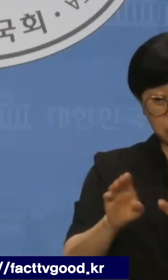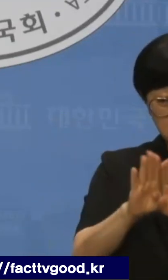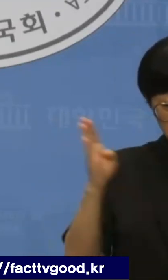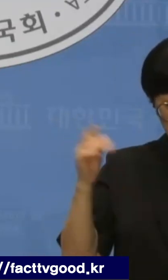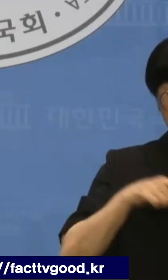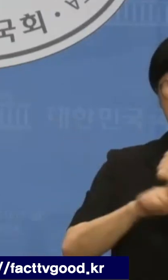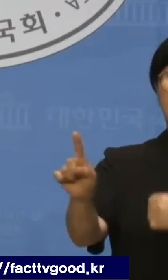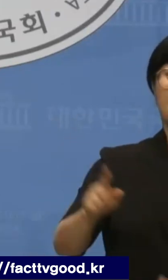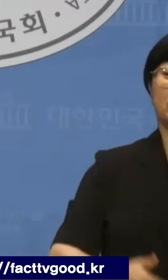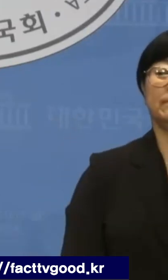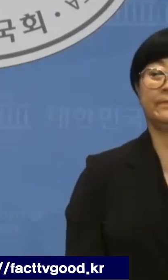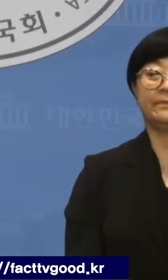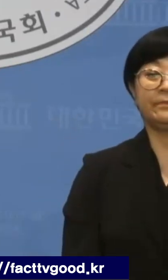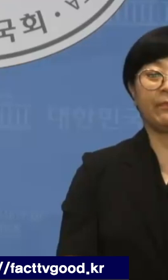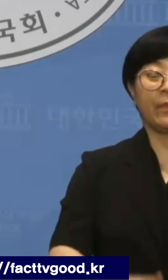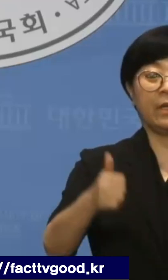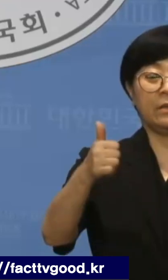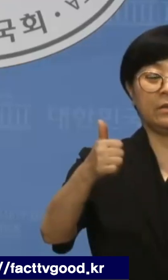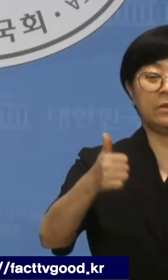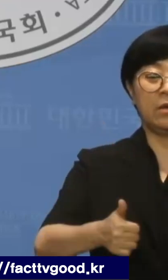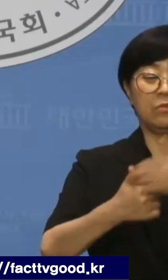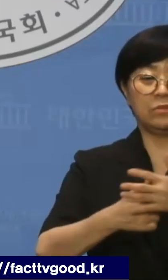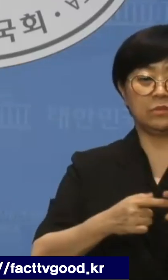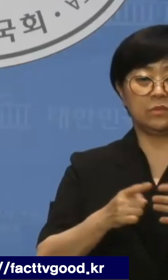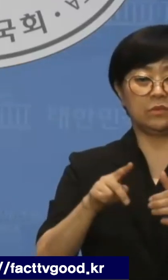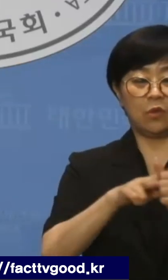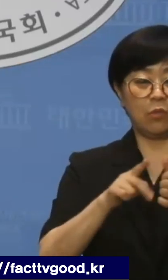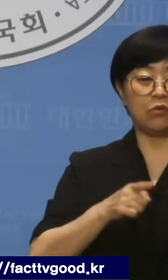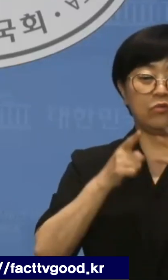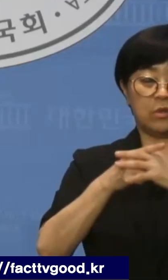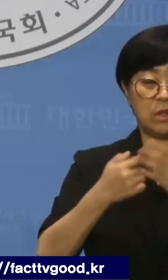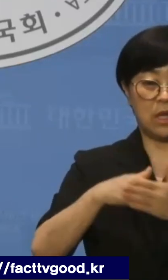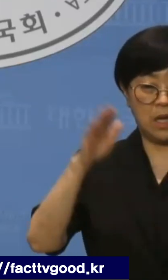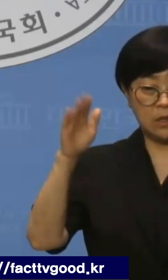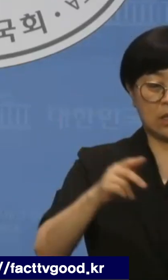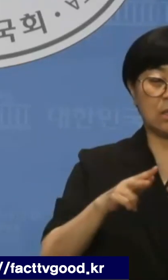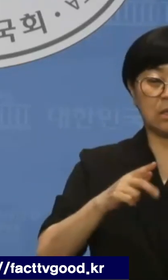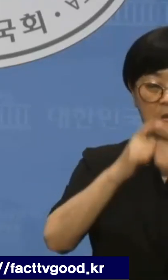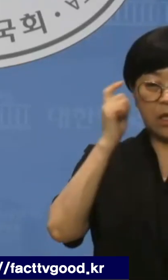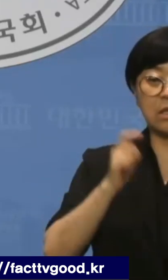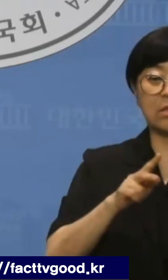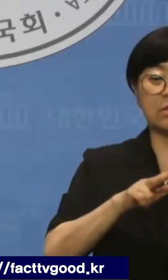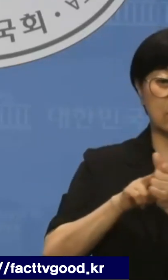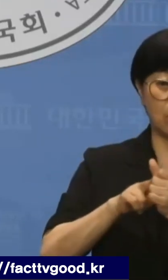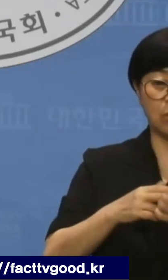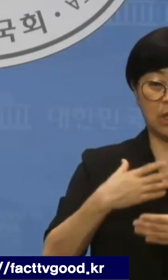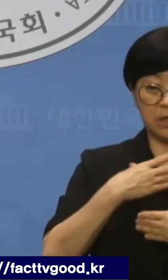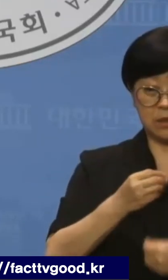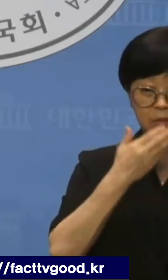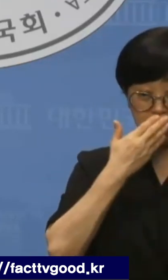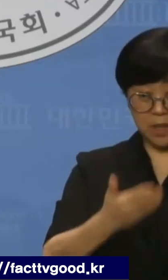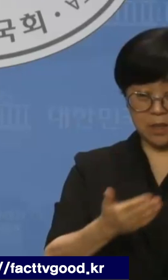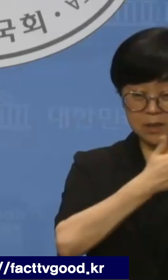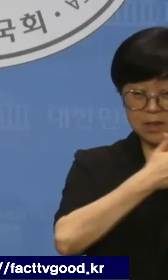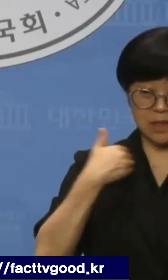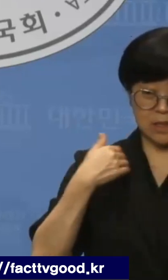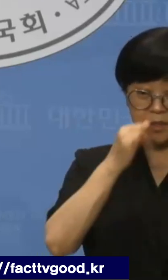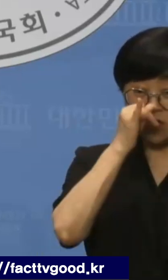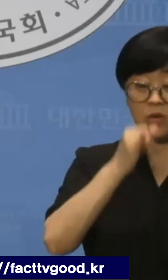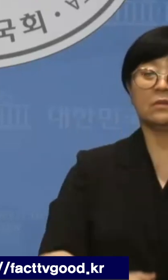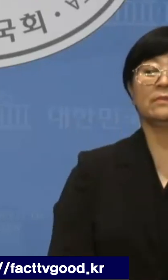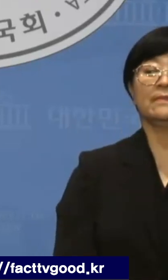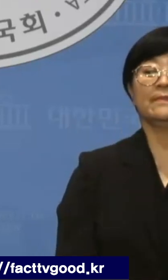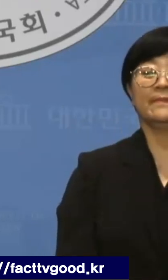무엇입니까? 시험 정보가 유출됐는데 우리 아이들의 개인 정보는 안전하다고 자신할 수